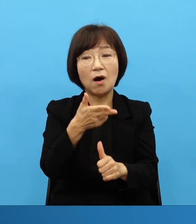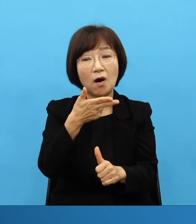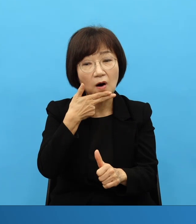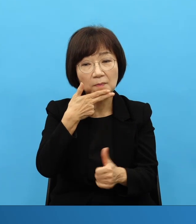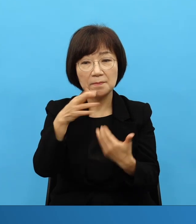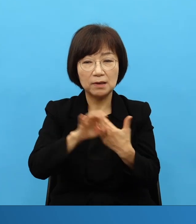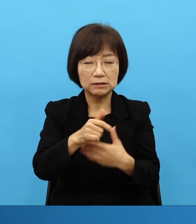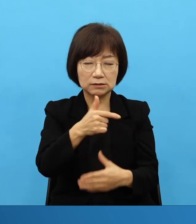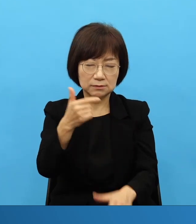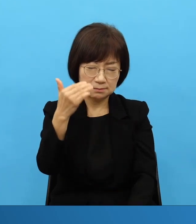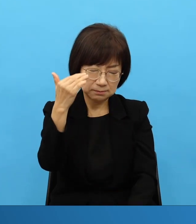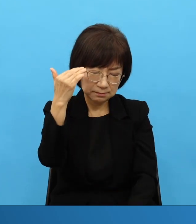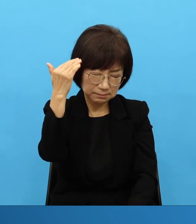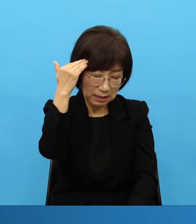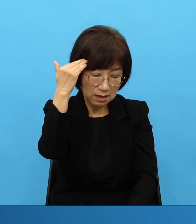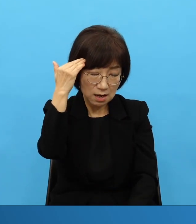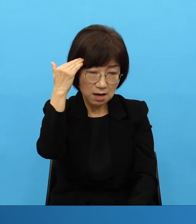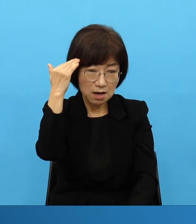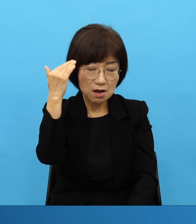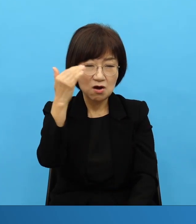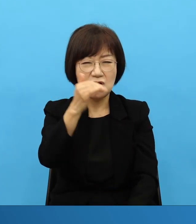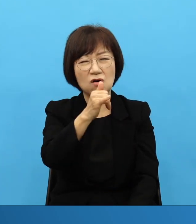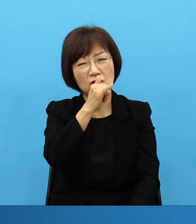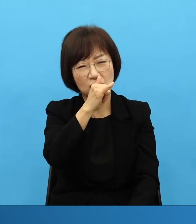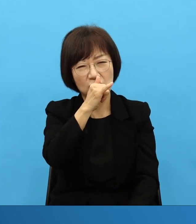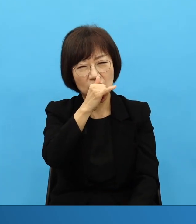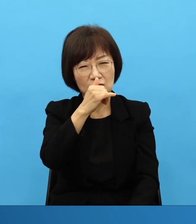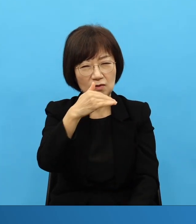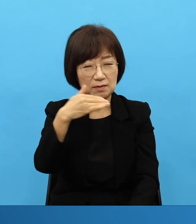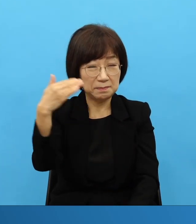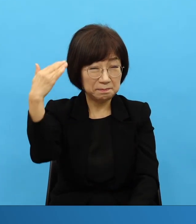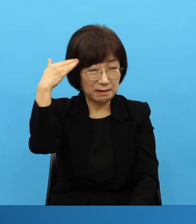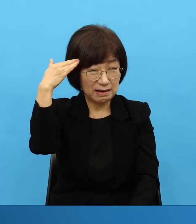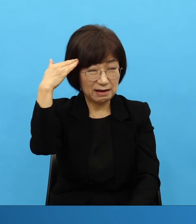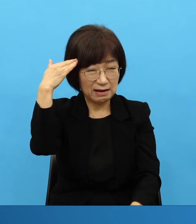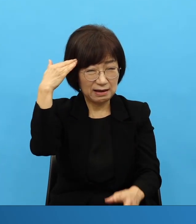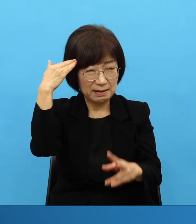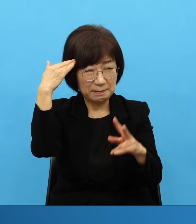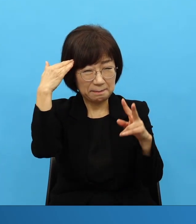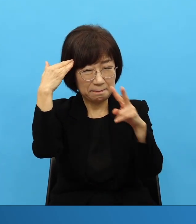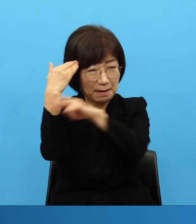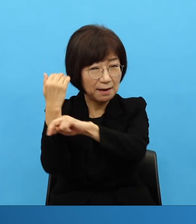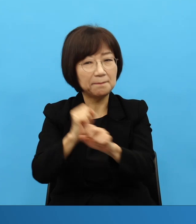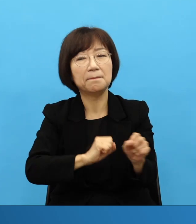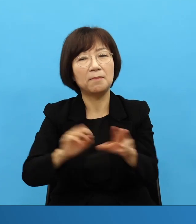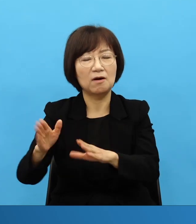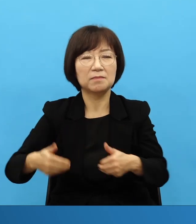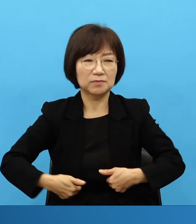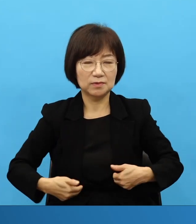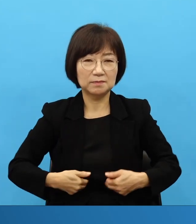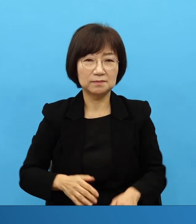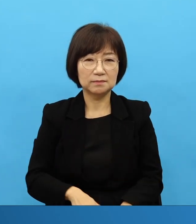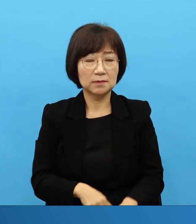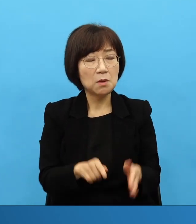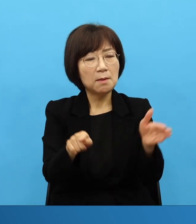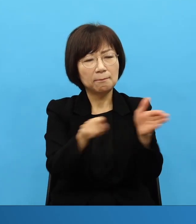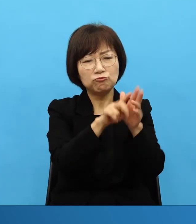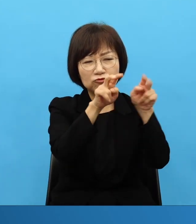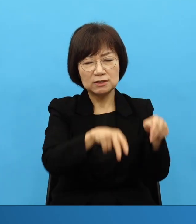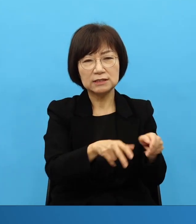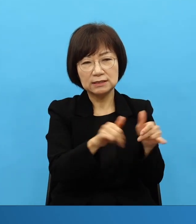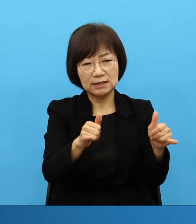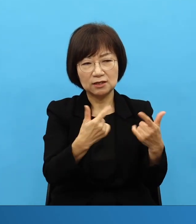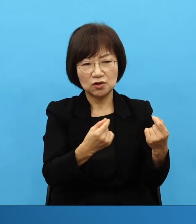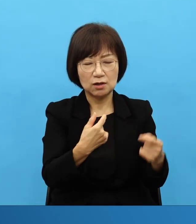this tremendous 무너뜨려야 covenant, 됩니다. we're in front of this and facing this great wall. We have 쉽게 to 말하면 overcome this 불신자가 barrier. 똑같은 장벽에 있단 말이에요. 무너뜨려 버려요. We're in